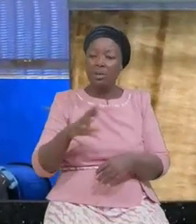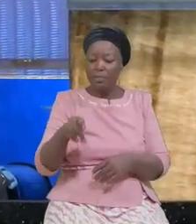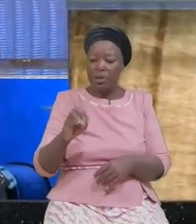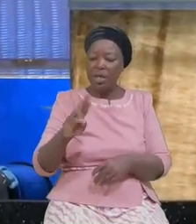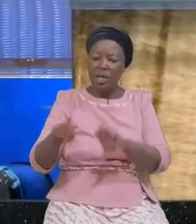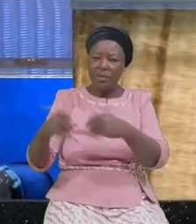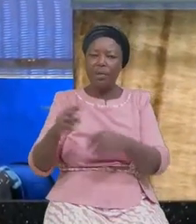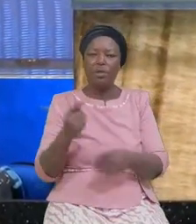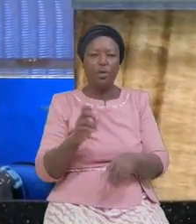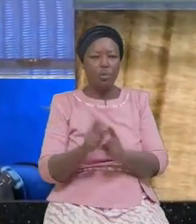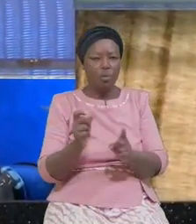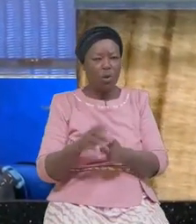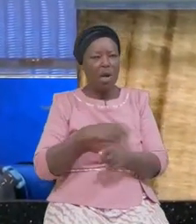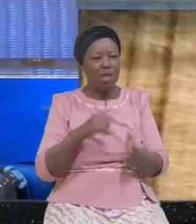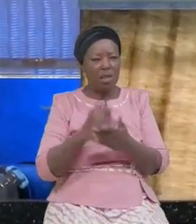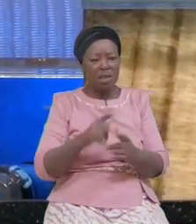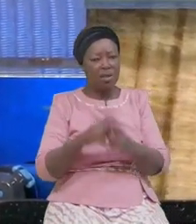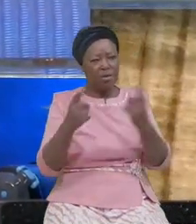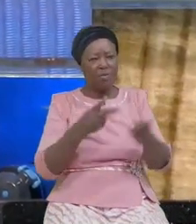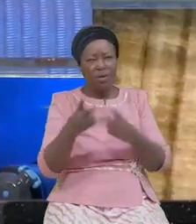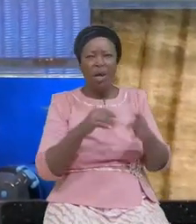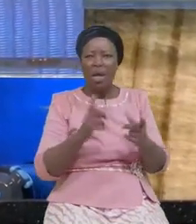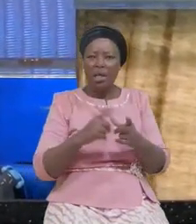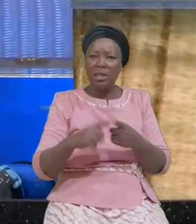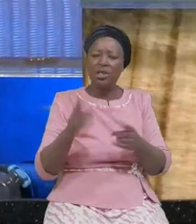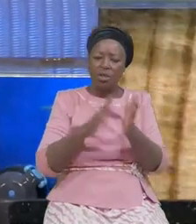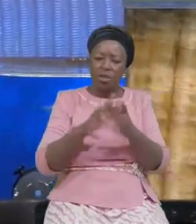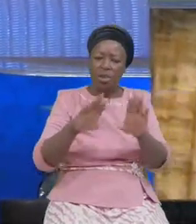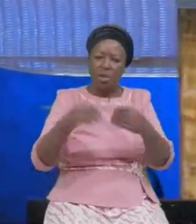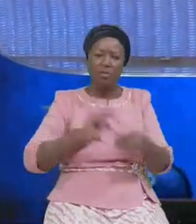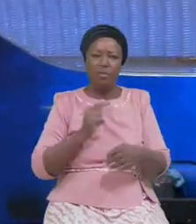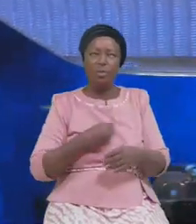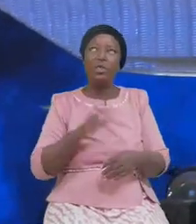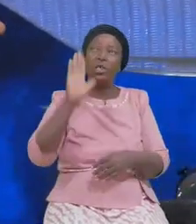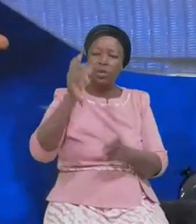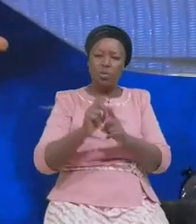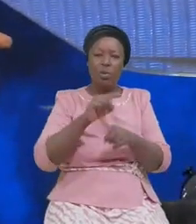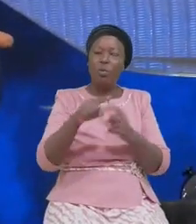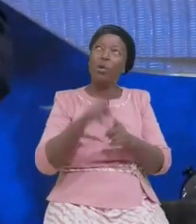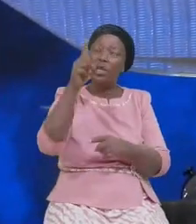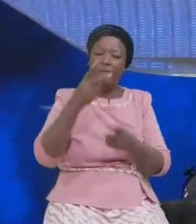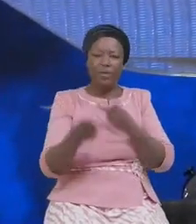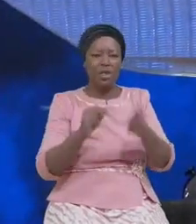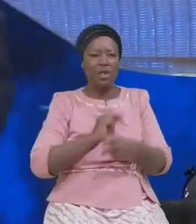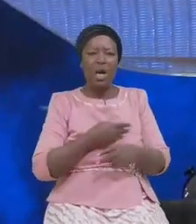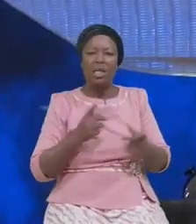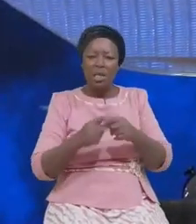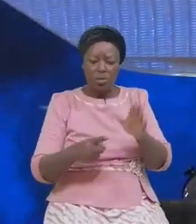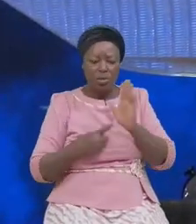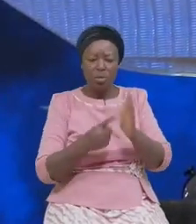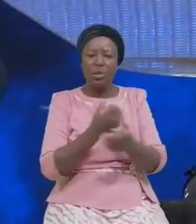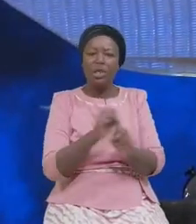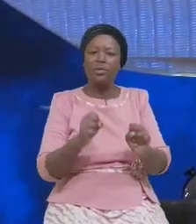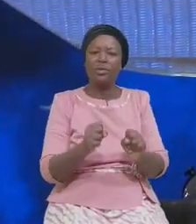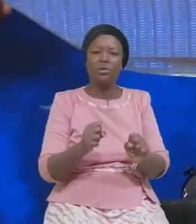nous envoie sa parole. Lorsqu'il nous visite, non seulement cela, ils étaient sauvés. Le salut, la rédemption,